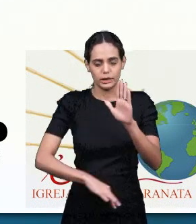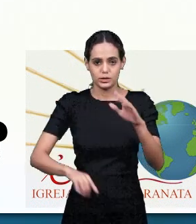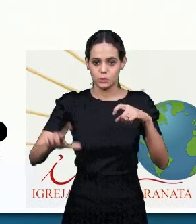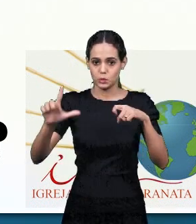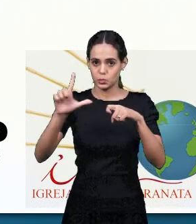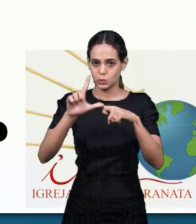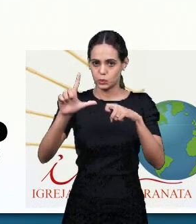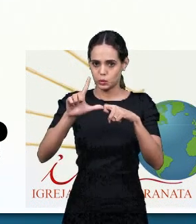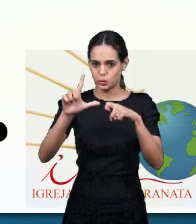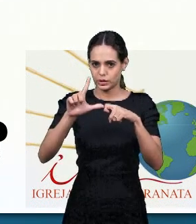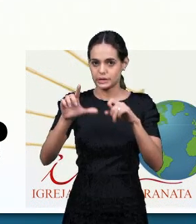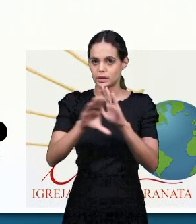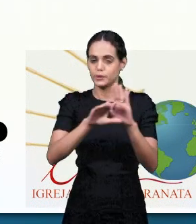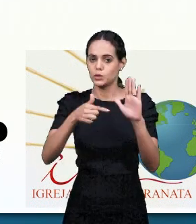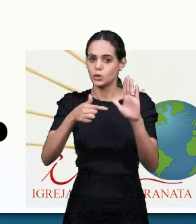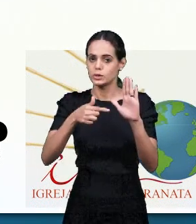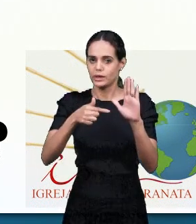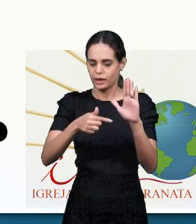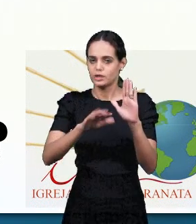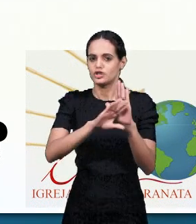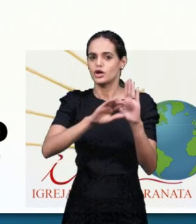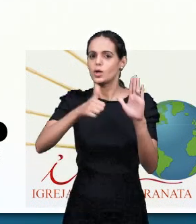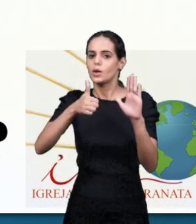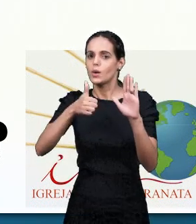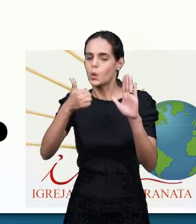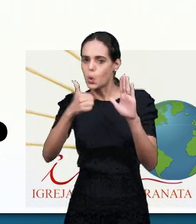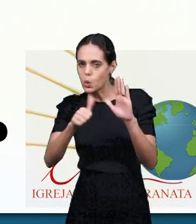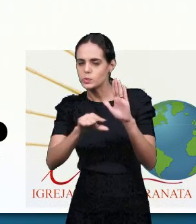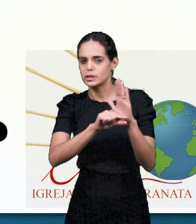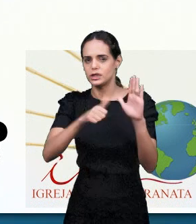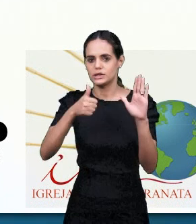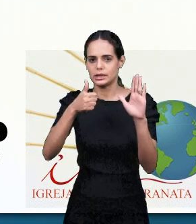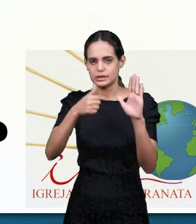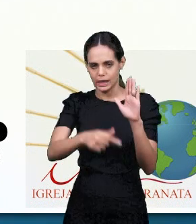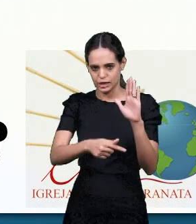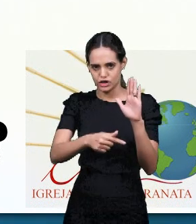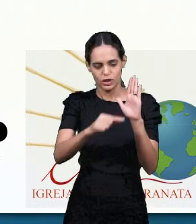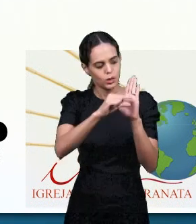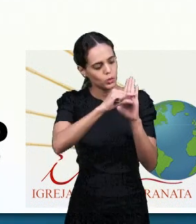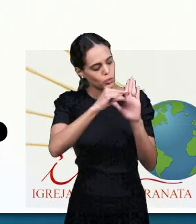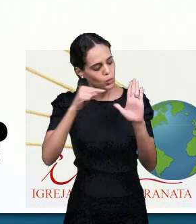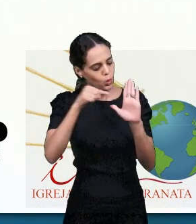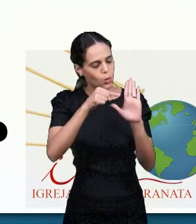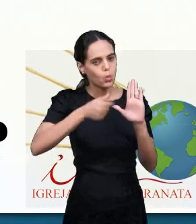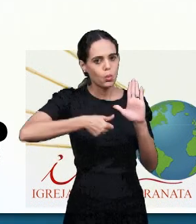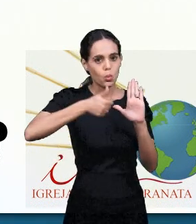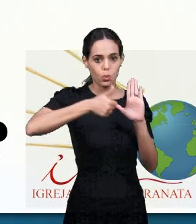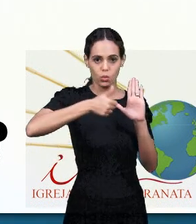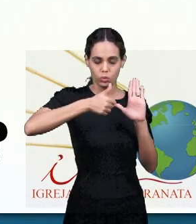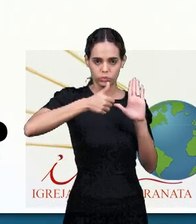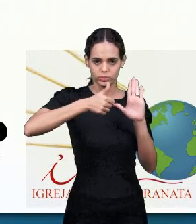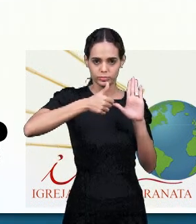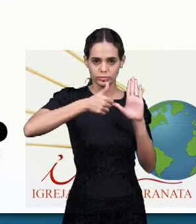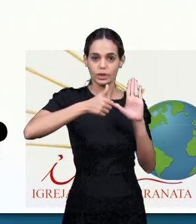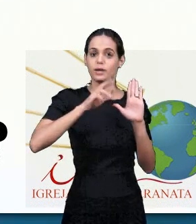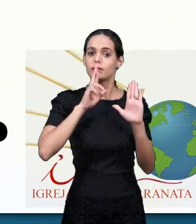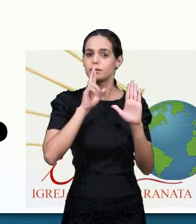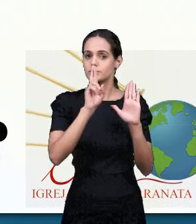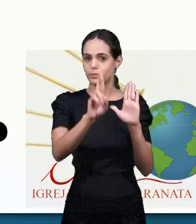7, versets 11 à 17 et le verset 1 du même chapitre, répondez.